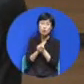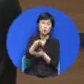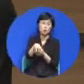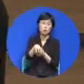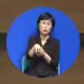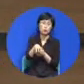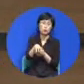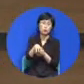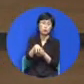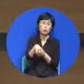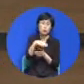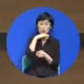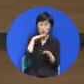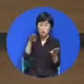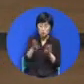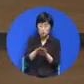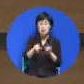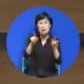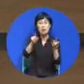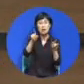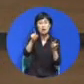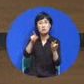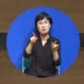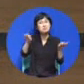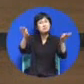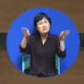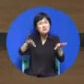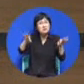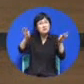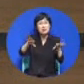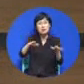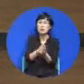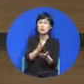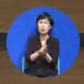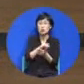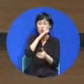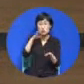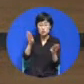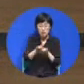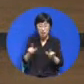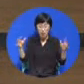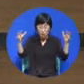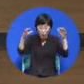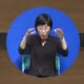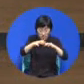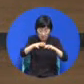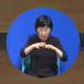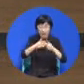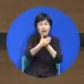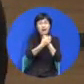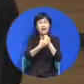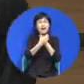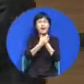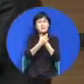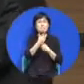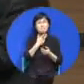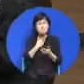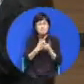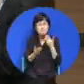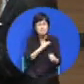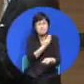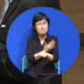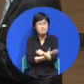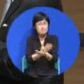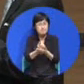교회가 주일날만 와서 내가 은혜 받고 정말 체험하고 권능 받고 가야 돼요. We must be able to come to church on the Lord's day, really